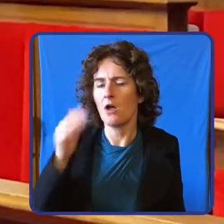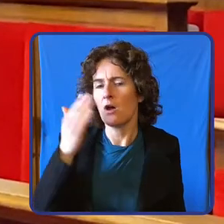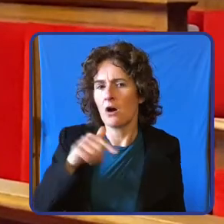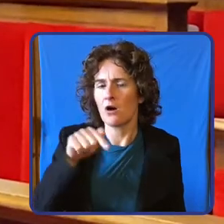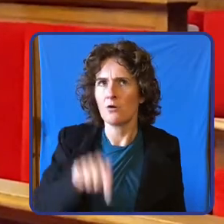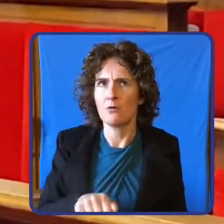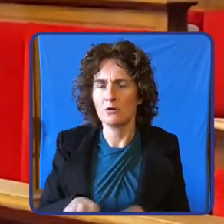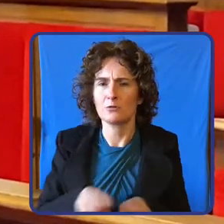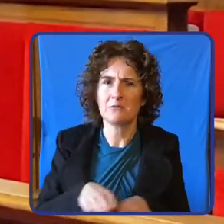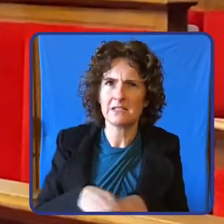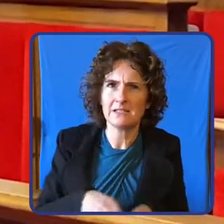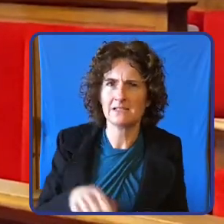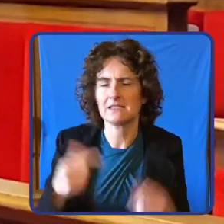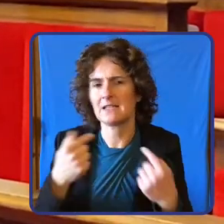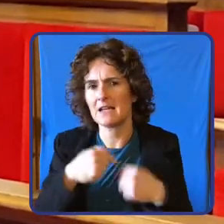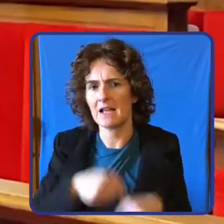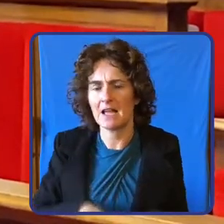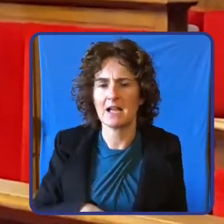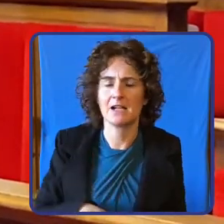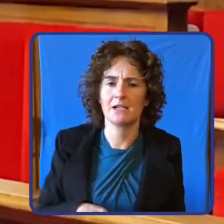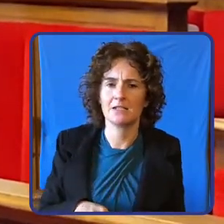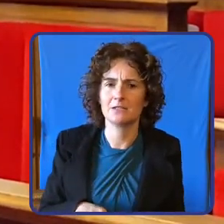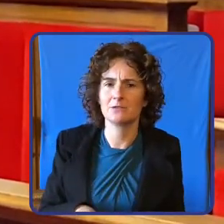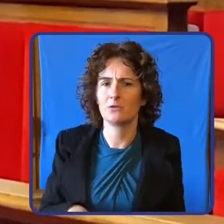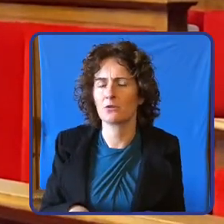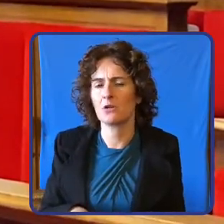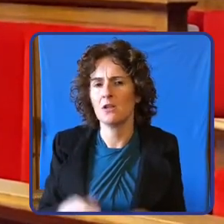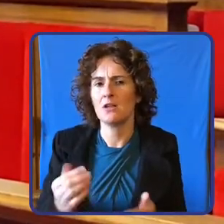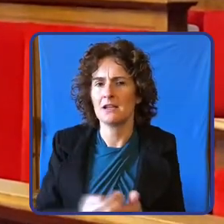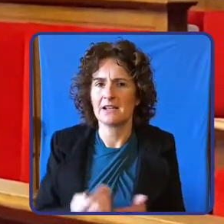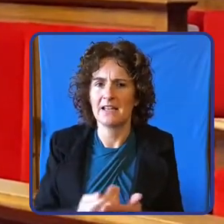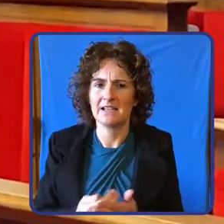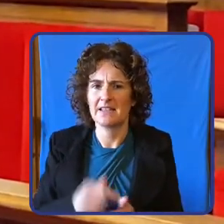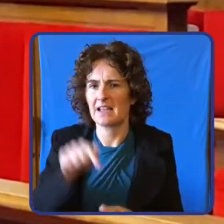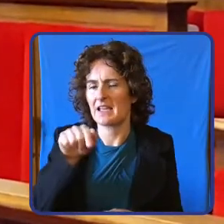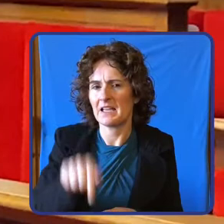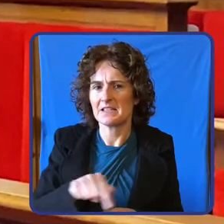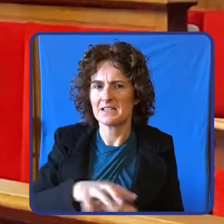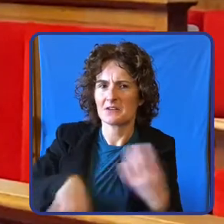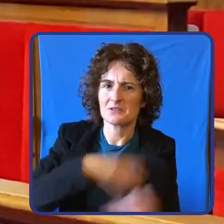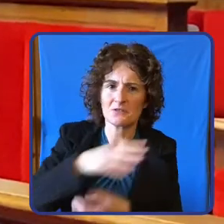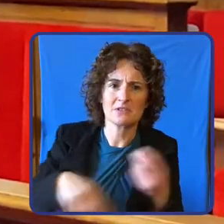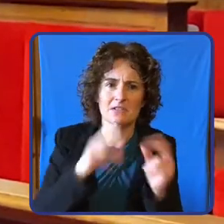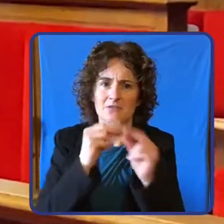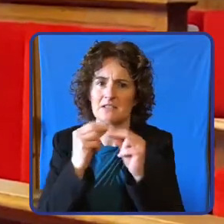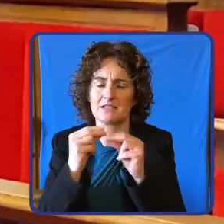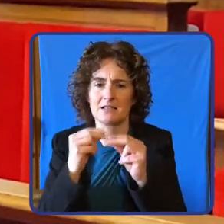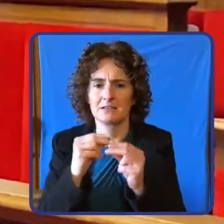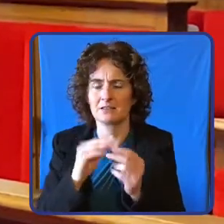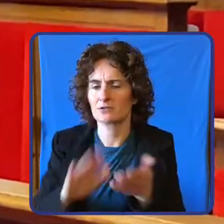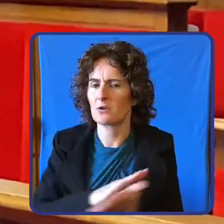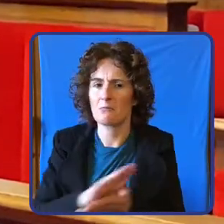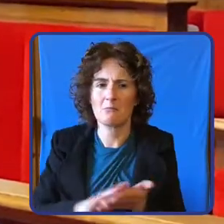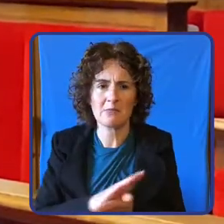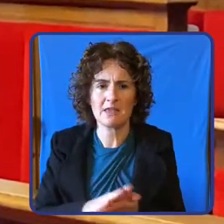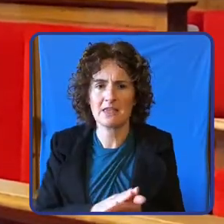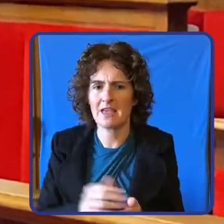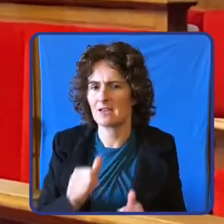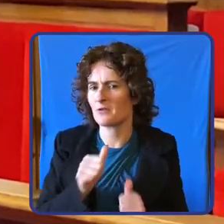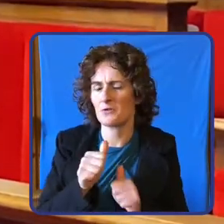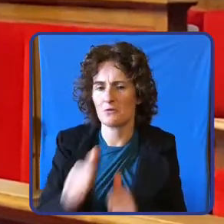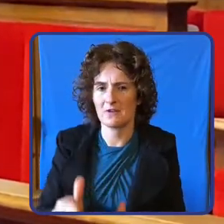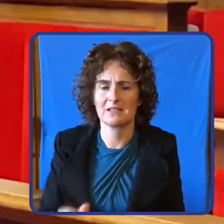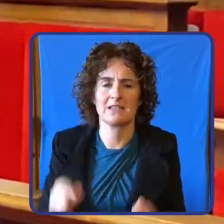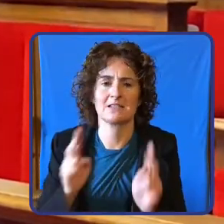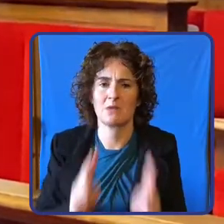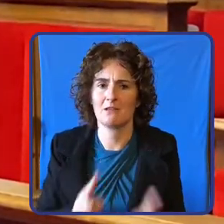miniszterelnök, gondoljon már bele az ilyen össze-vissza beszédének milyen következményei lehetnek. Tehát itt nyugodtan elmondhatja, én jót nevetek rajta, tehát igazából nekem